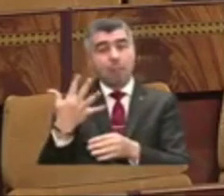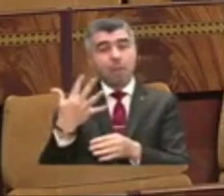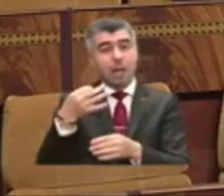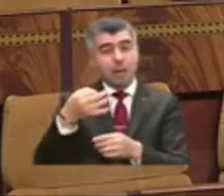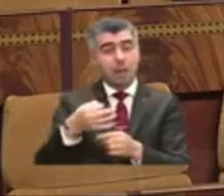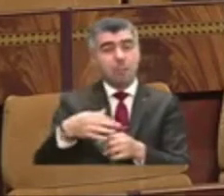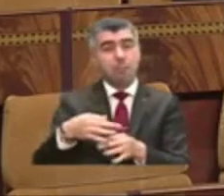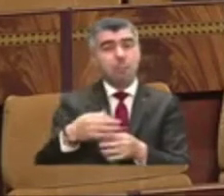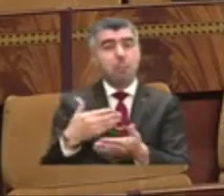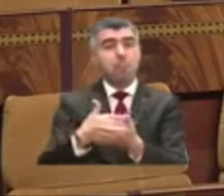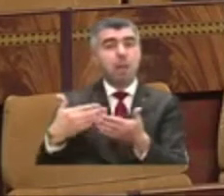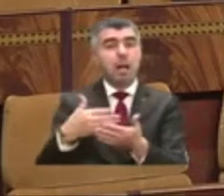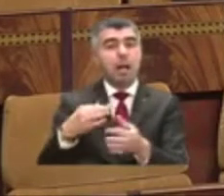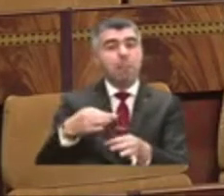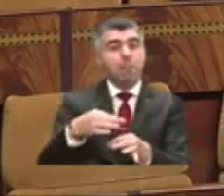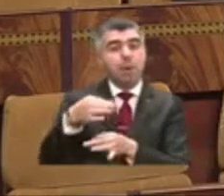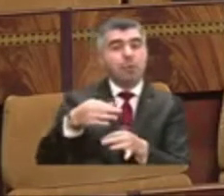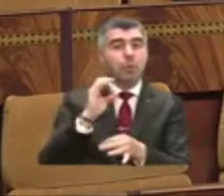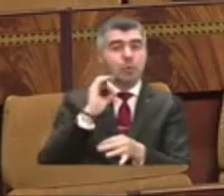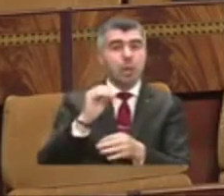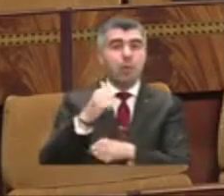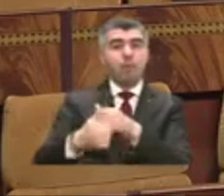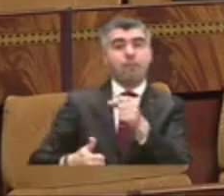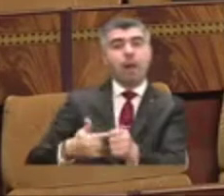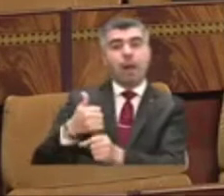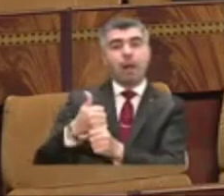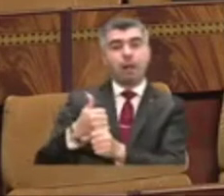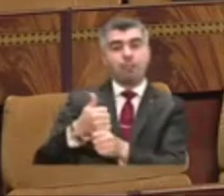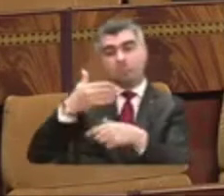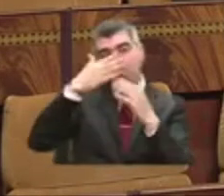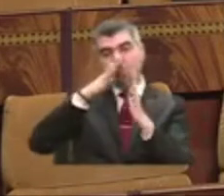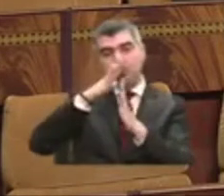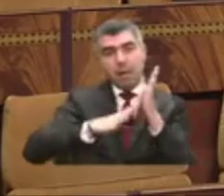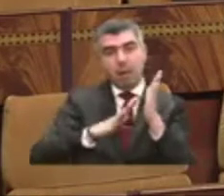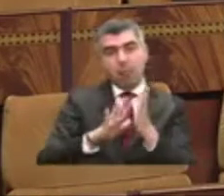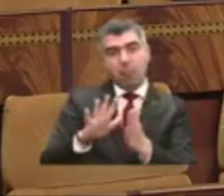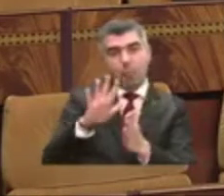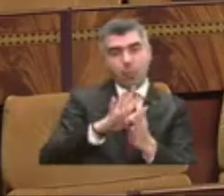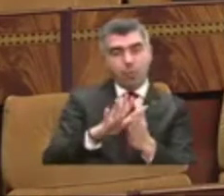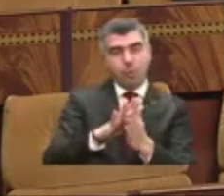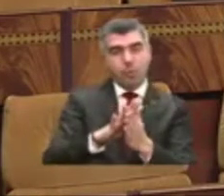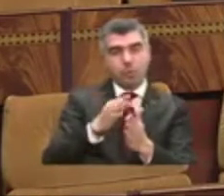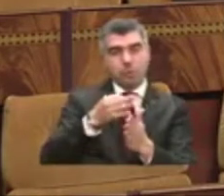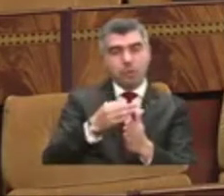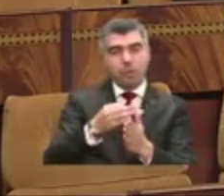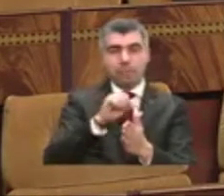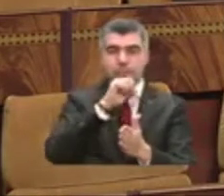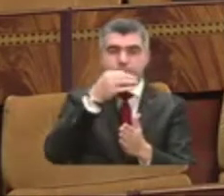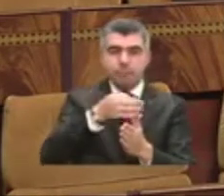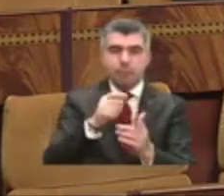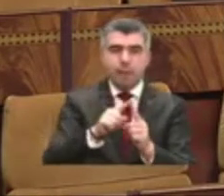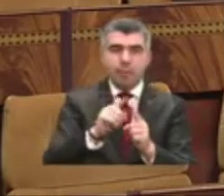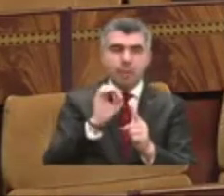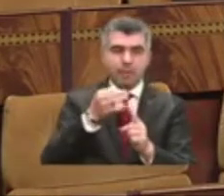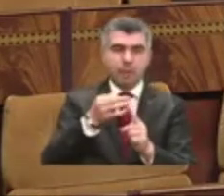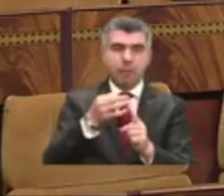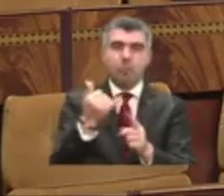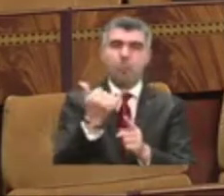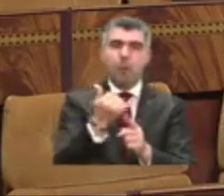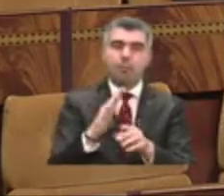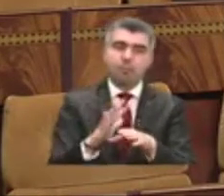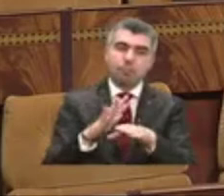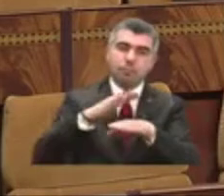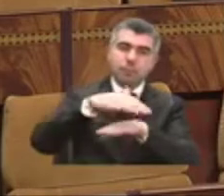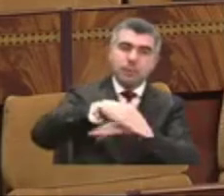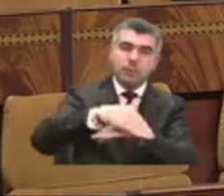متر مكعب اللي ما كيتمش التجدد ديالو. ولهذا بغيناكم تسريع بالسدود التليه، هذيك المياه اللي كتمشي للبحر